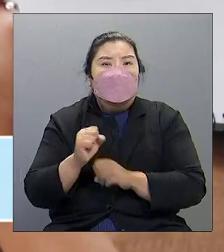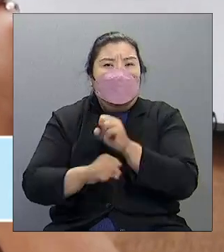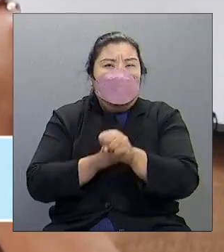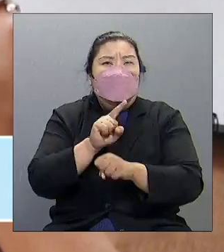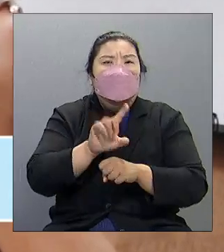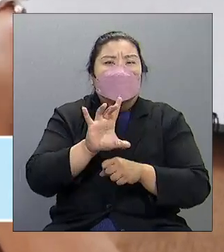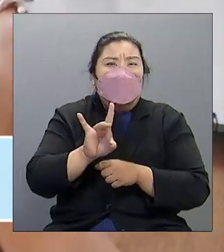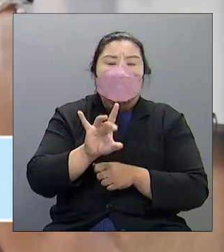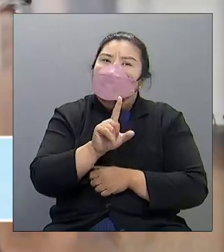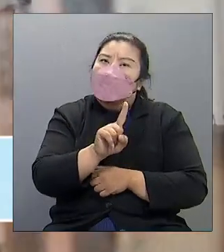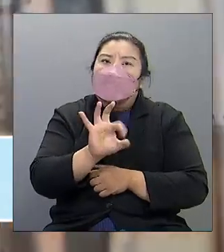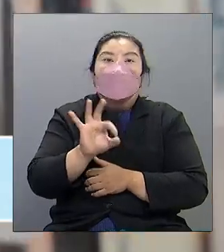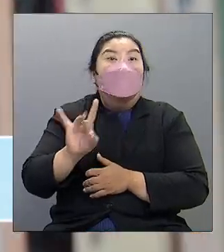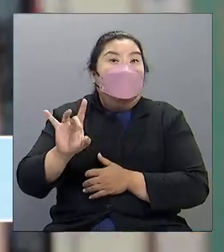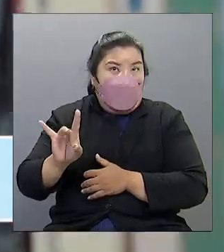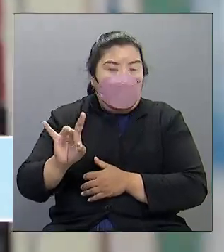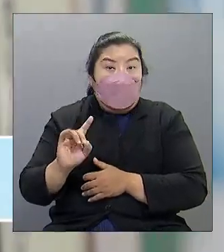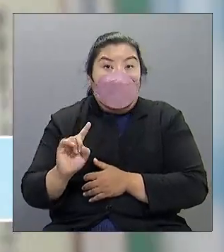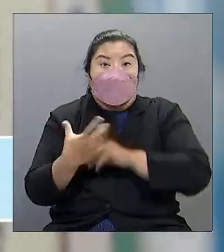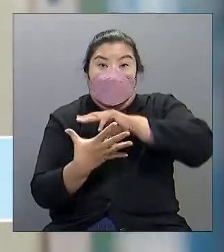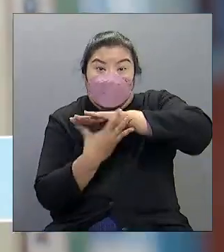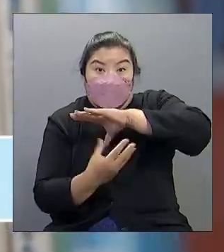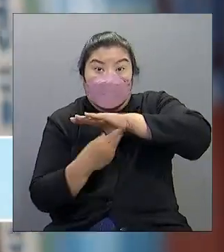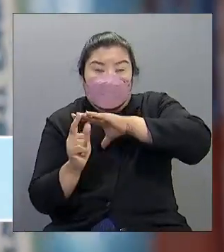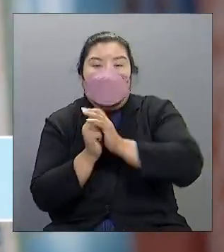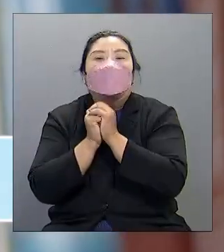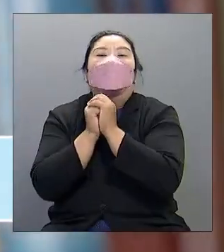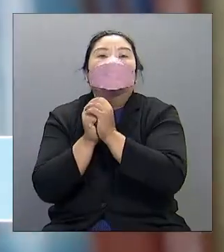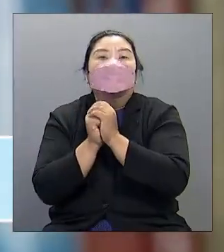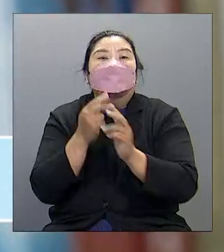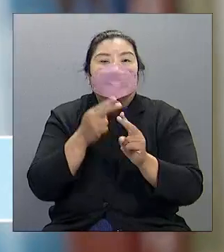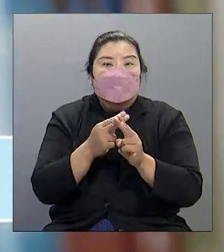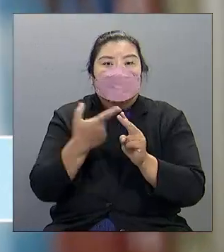8พวกทไดทำการตพม์ นstonwww. packaging. theB j